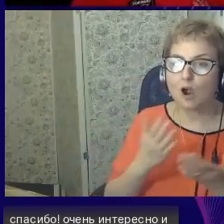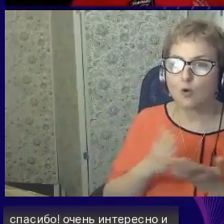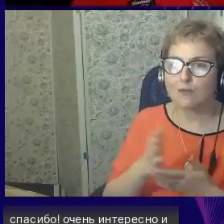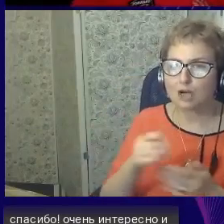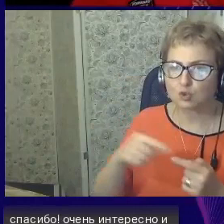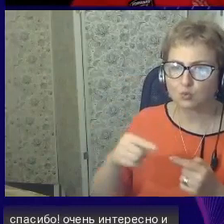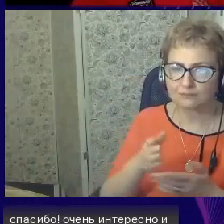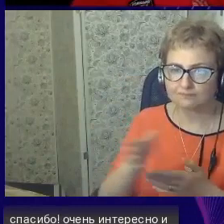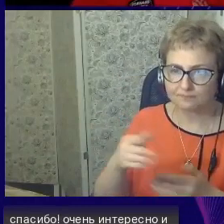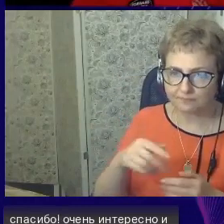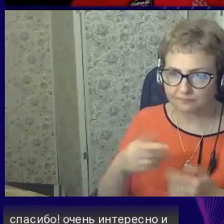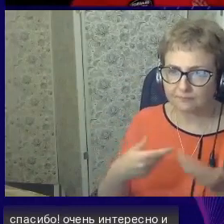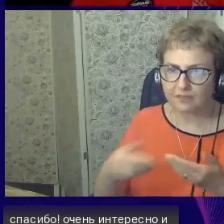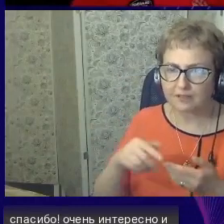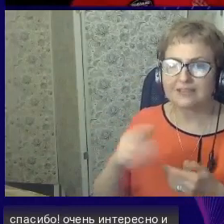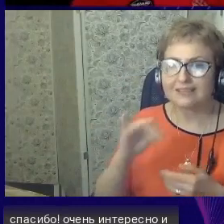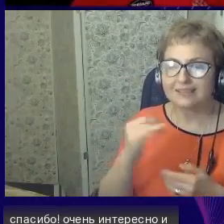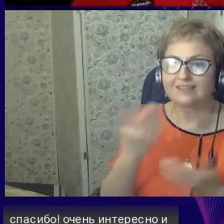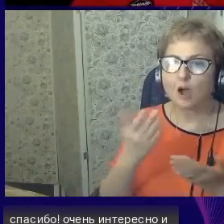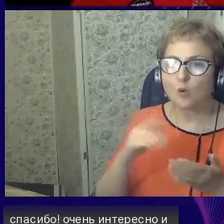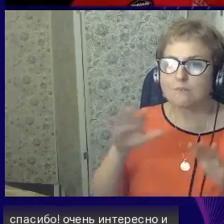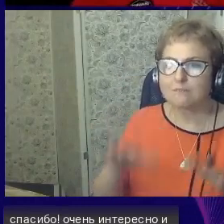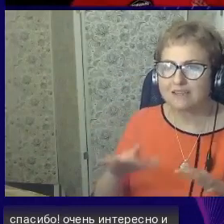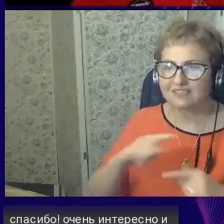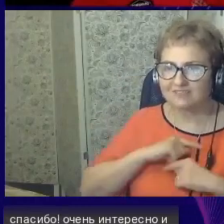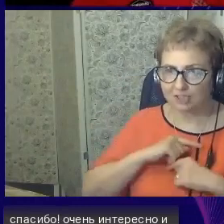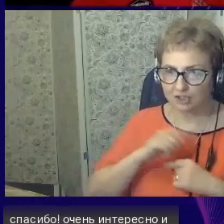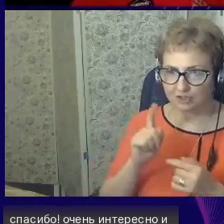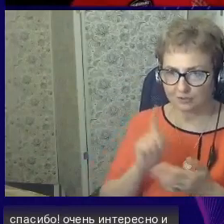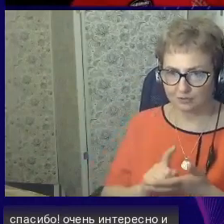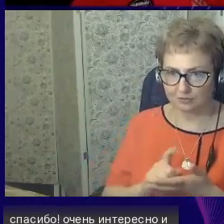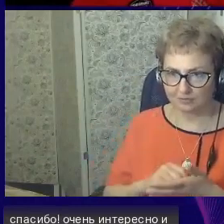и в каком месте он должен финишировать.